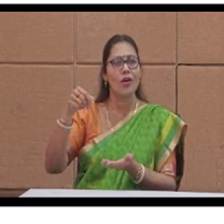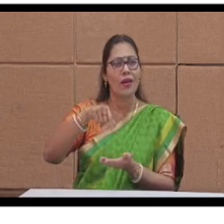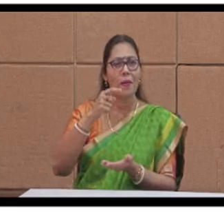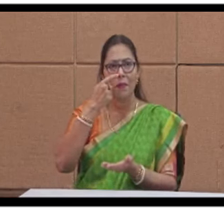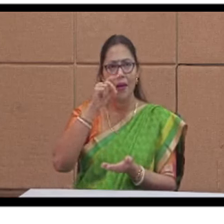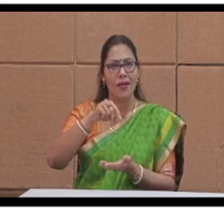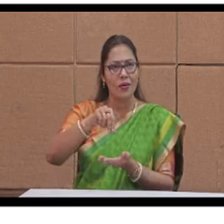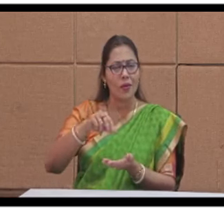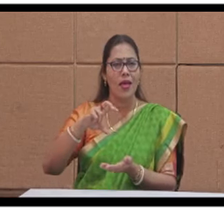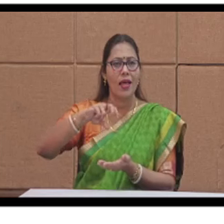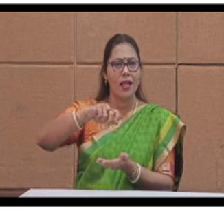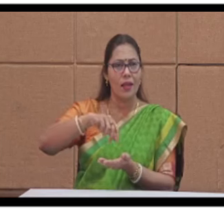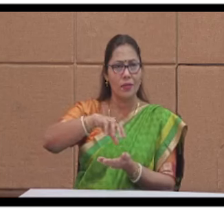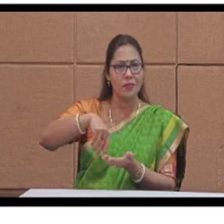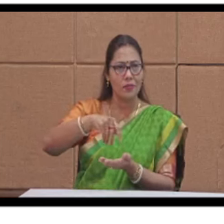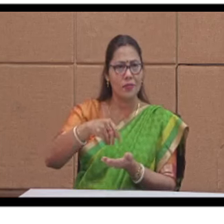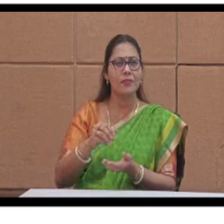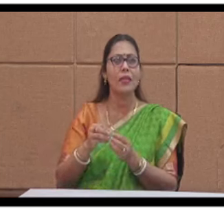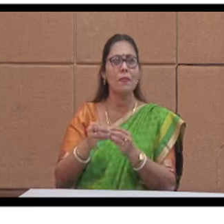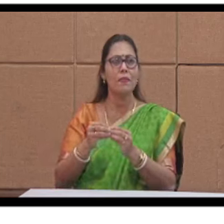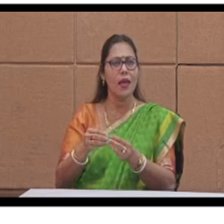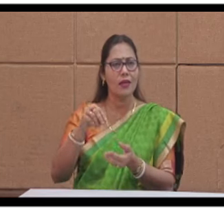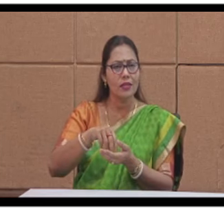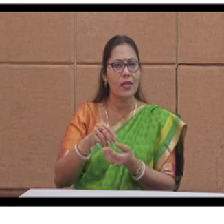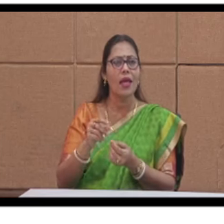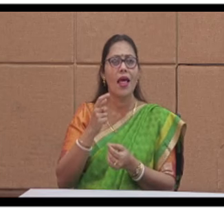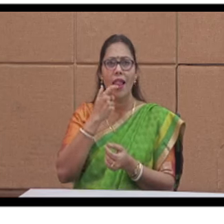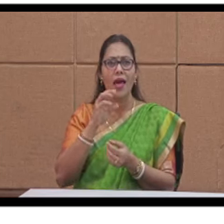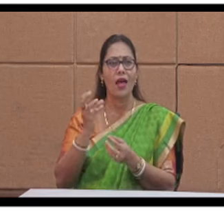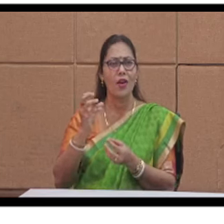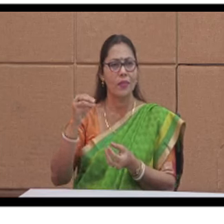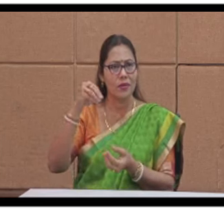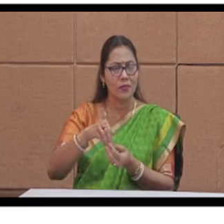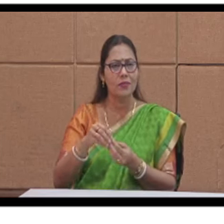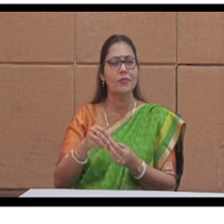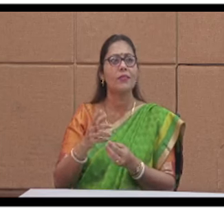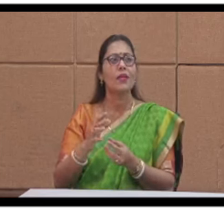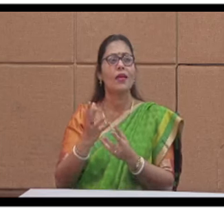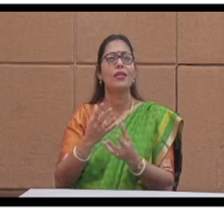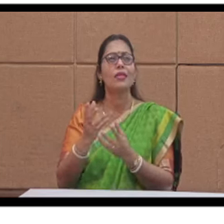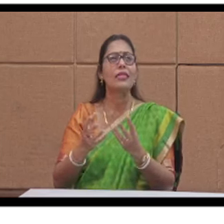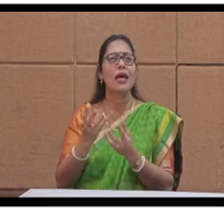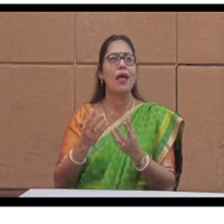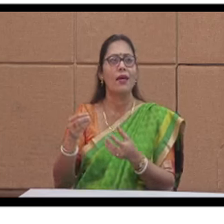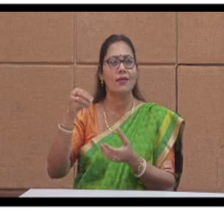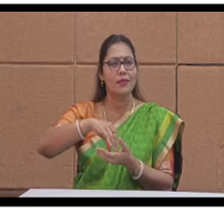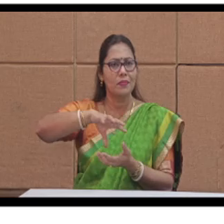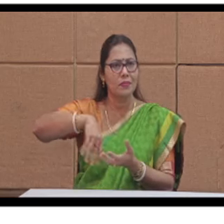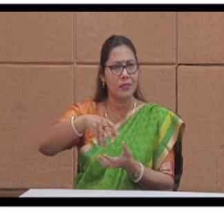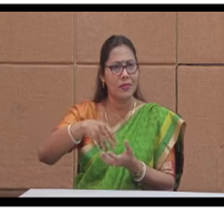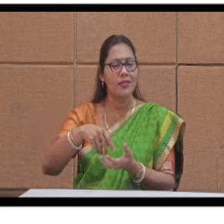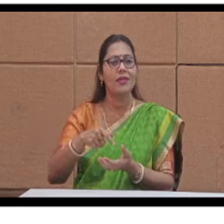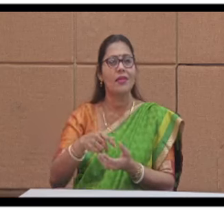মধ্যে লেবুর রস পেঁয়াজ টমেটোর টুকরো বাঁধাকপির পাতা মিশিয়ে দিতে